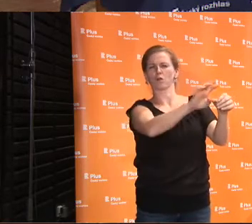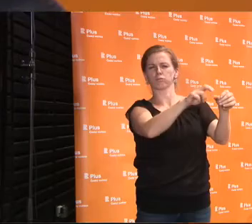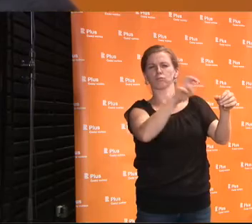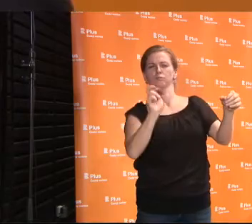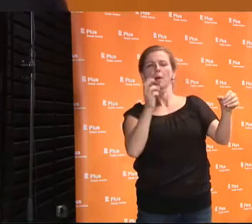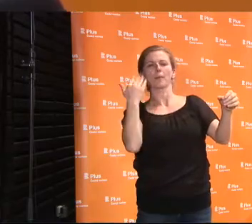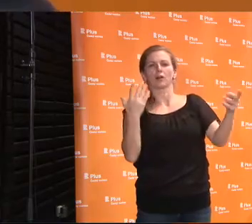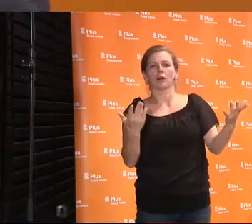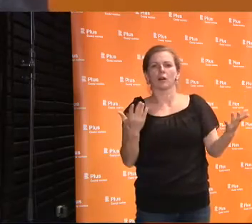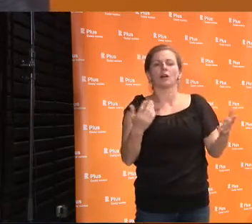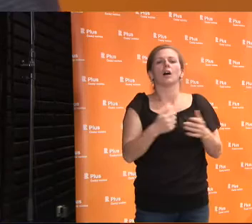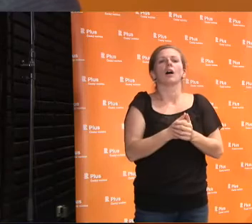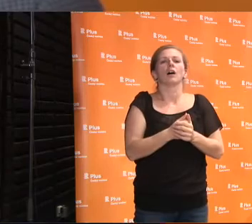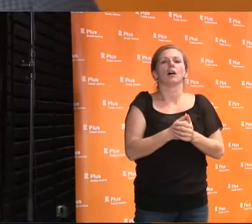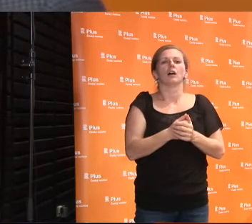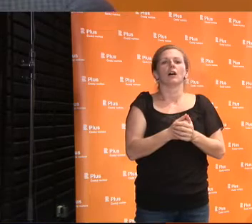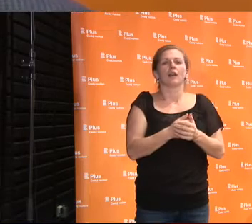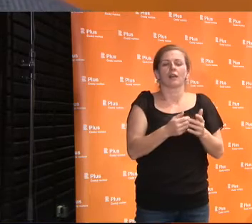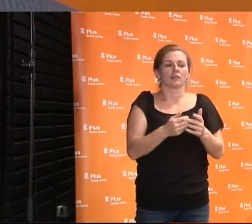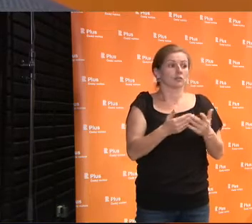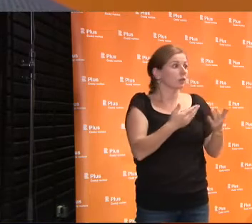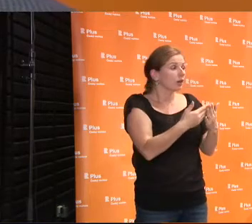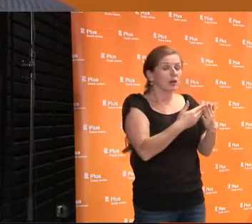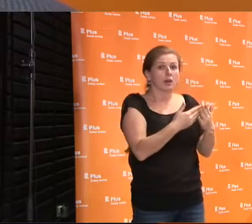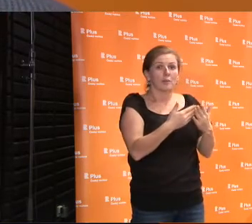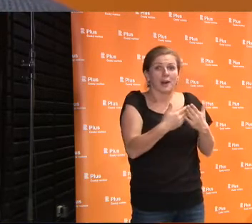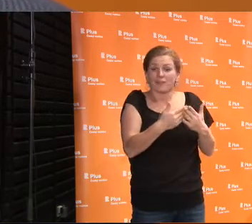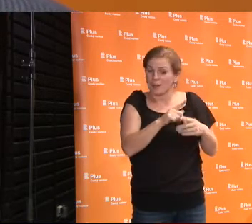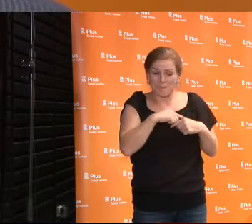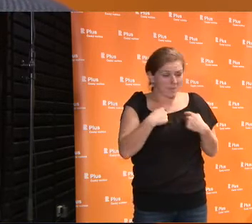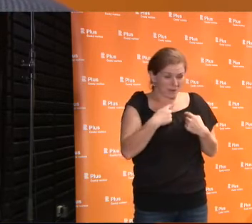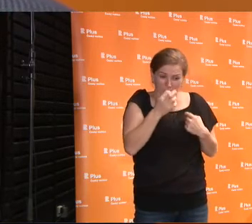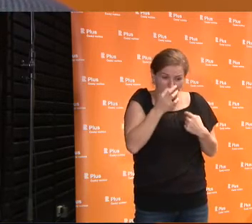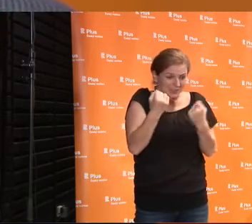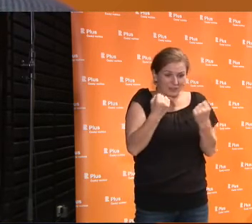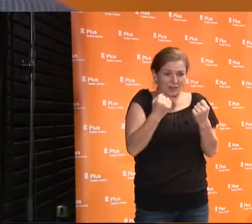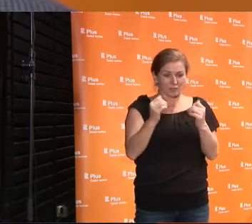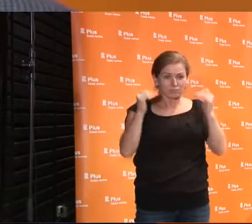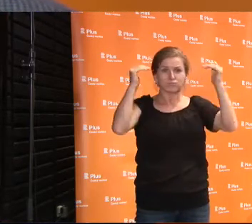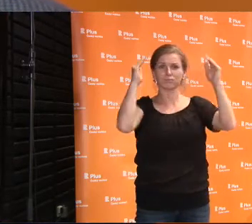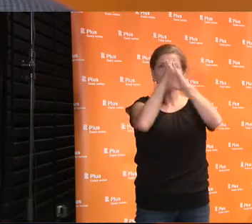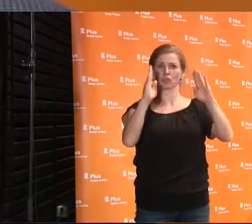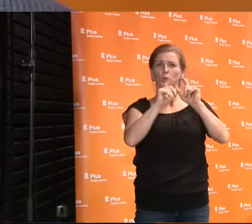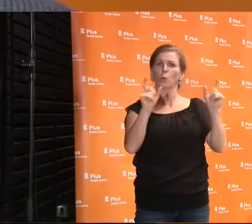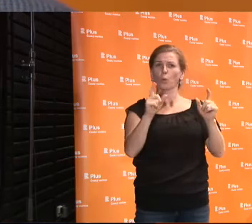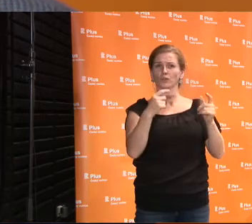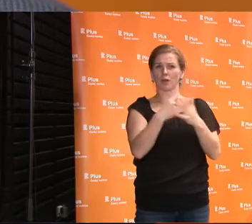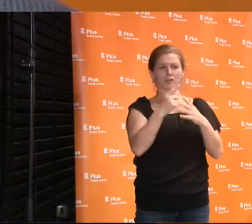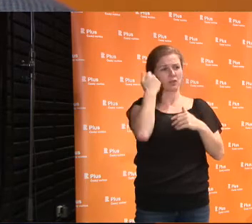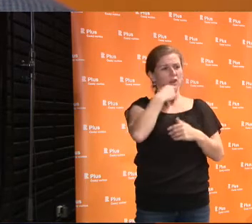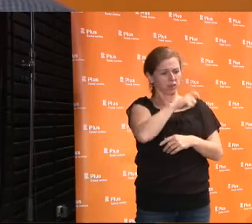jich nejsme schopni pravděpodobně, protože část z populace stále uvažuje, a teď to řeknu možná trošku hloupě, analogově. No,